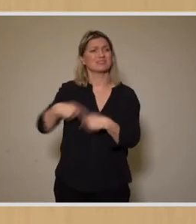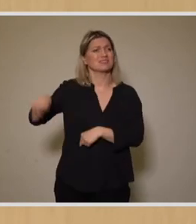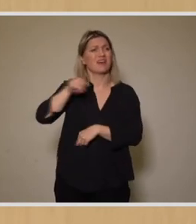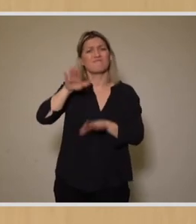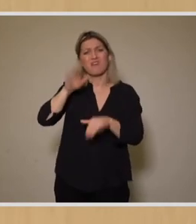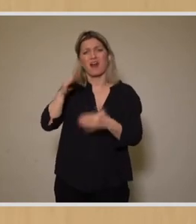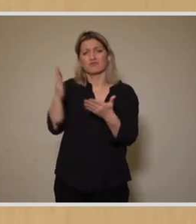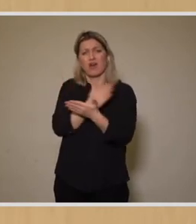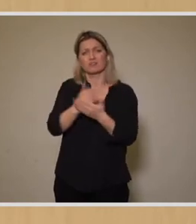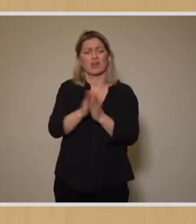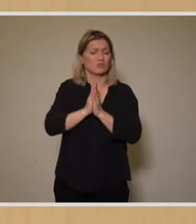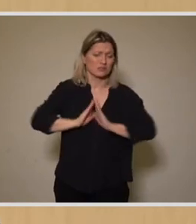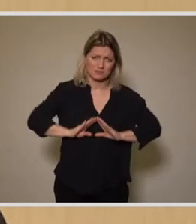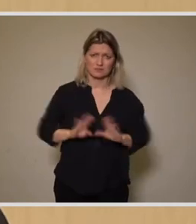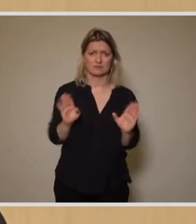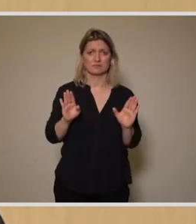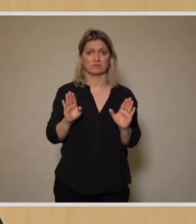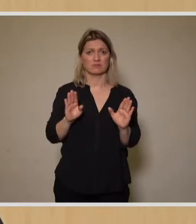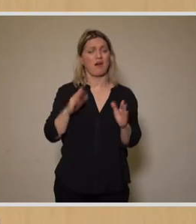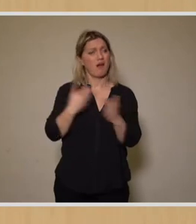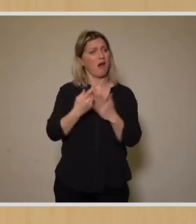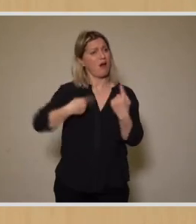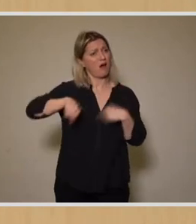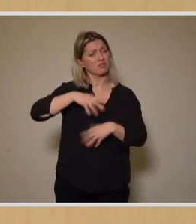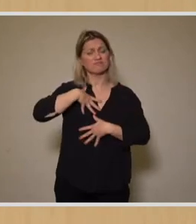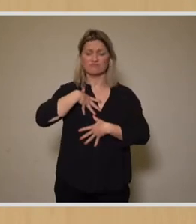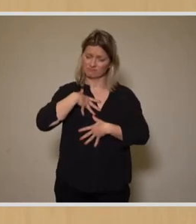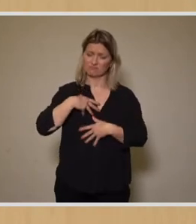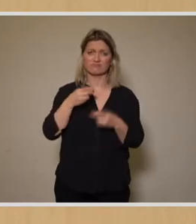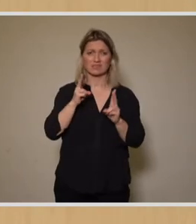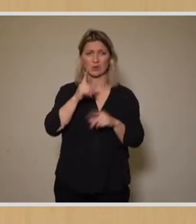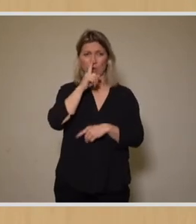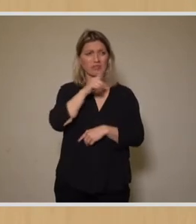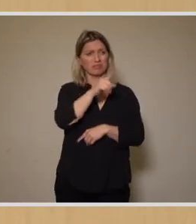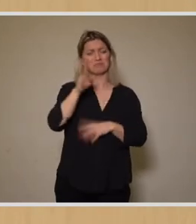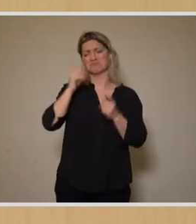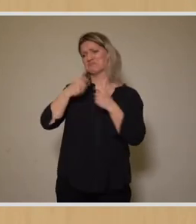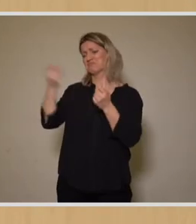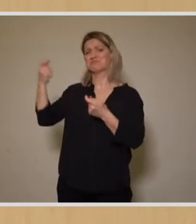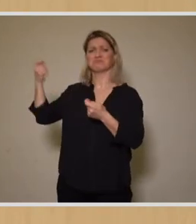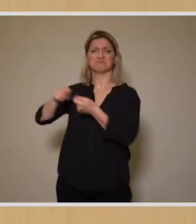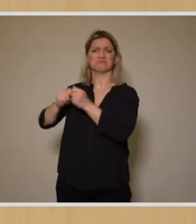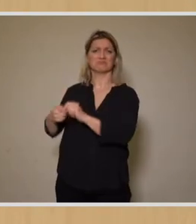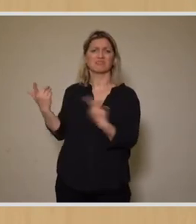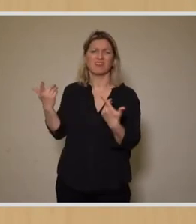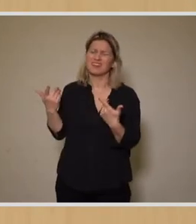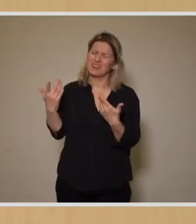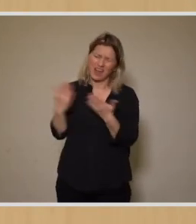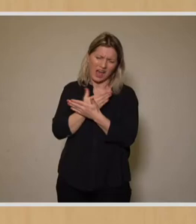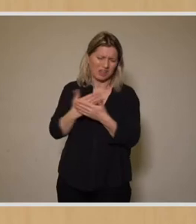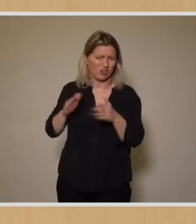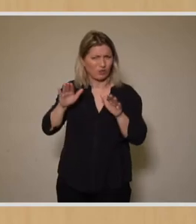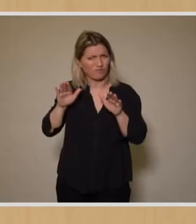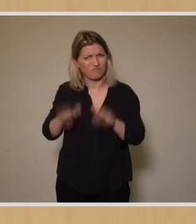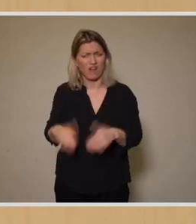Entscheidung treffen. Und wir sind tatsächlich der festen Überzeugung, es wäre eine falsche Entscheidung, zu verkaufen und dann da eben